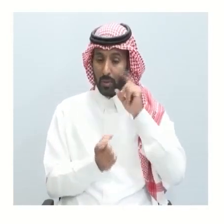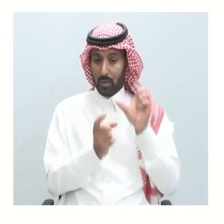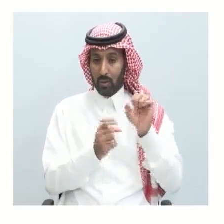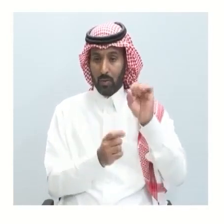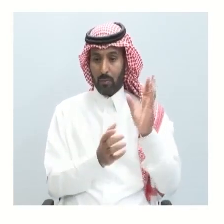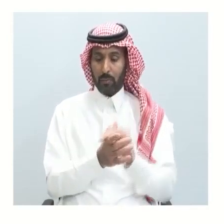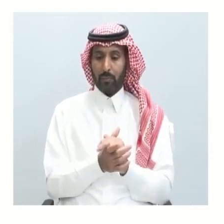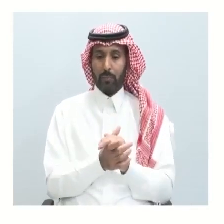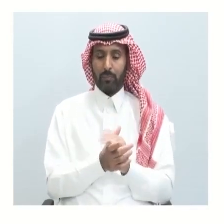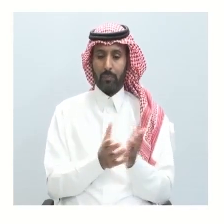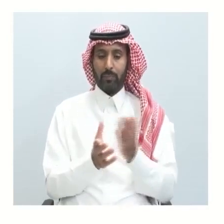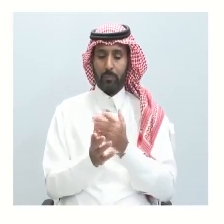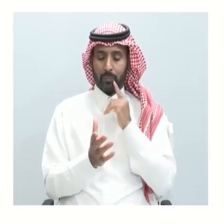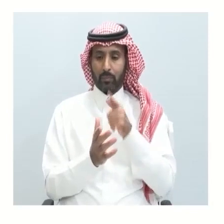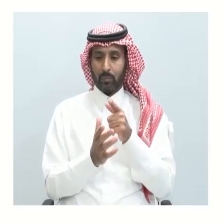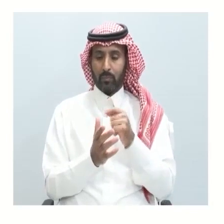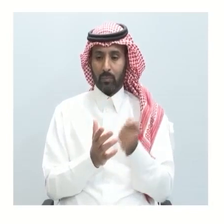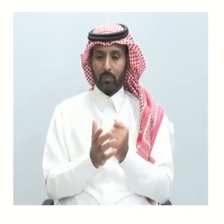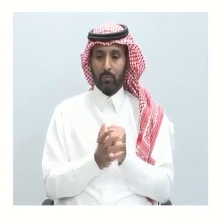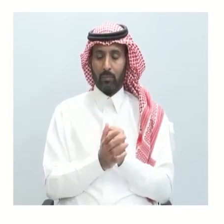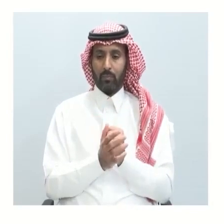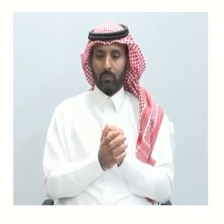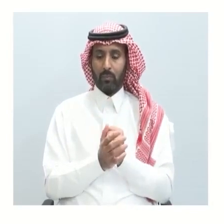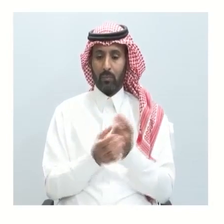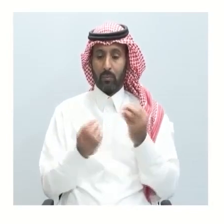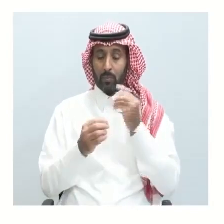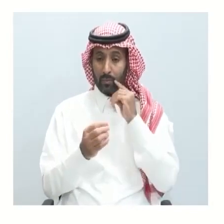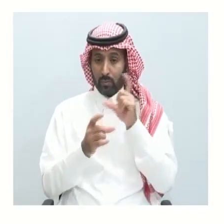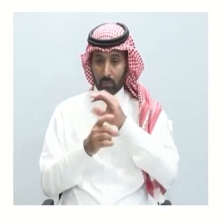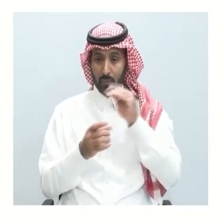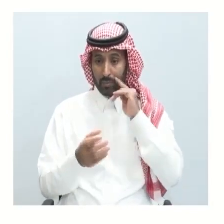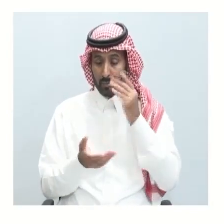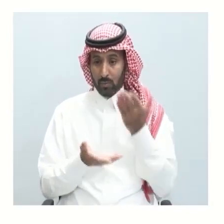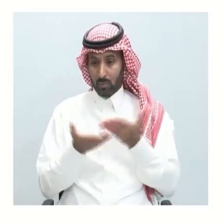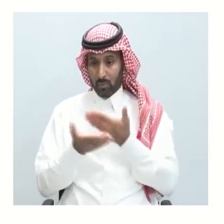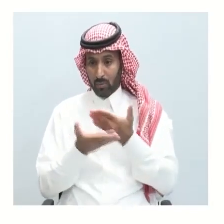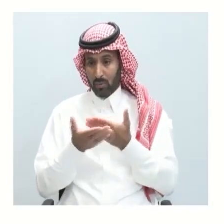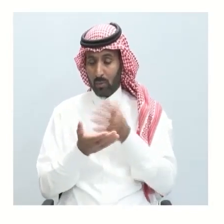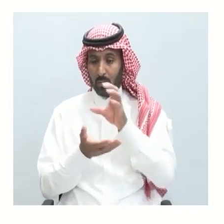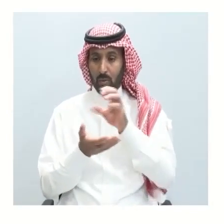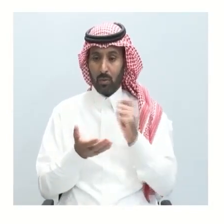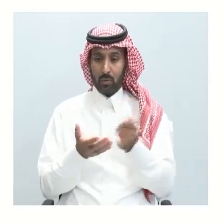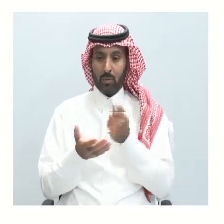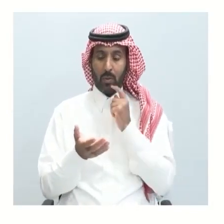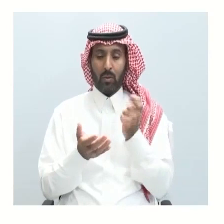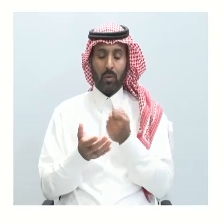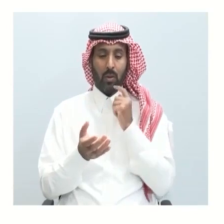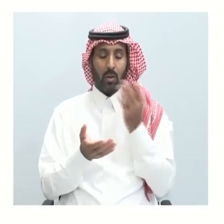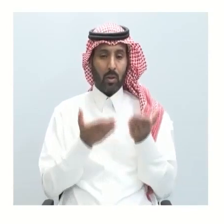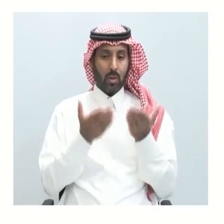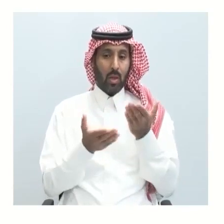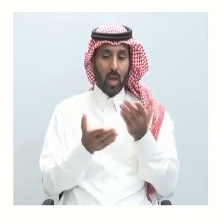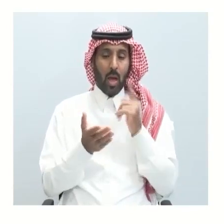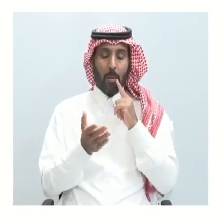معاملات. إذن تحليل المسألة توفر معادلة التفاعل المعلومات المطلوبة لكتابة تعبير ثابت